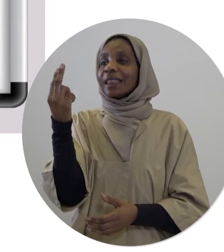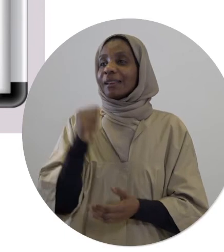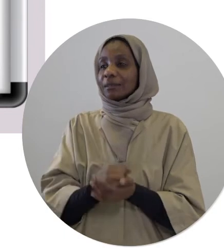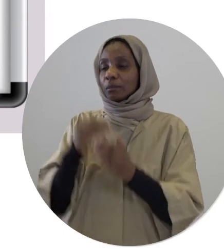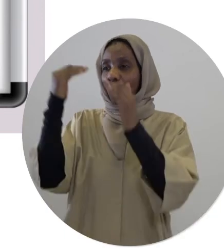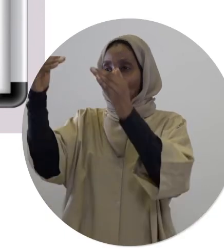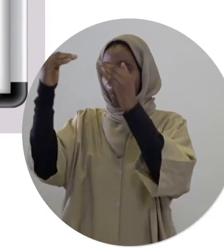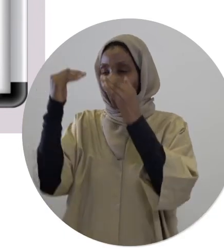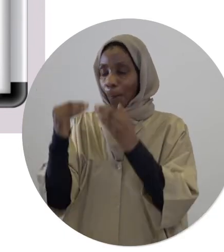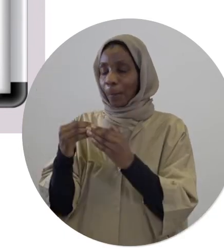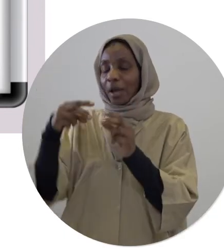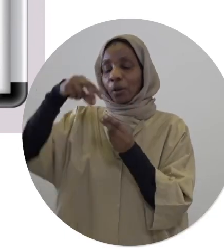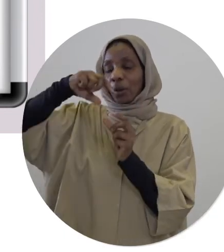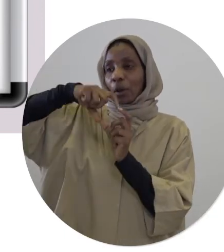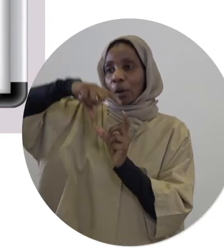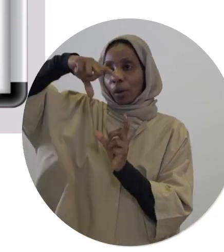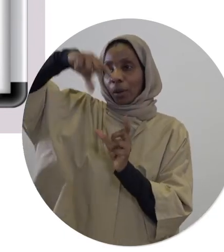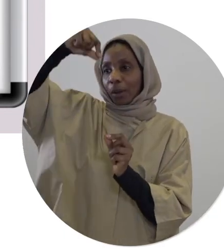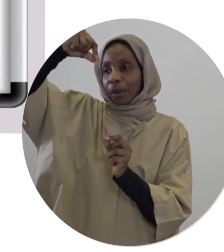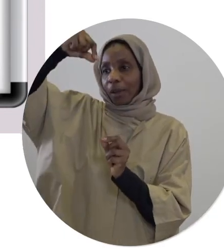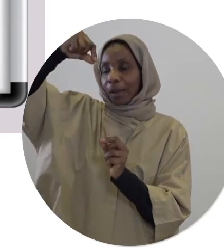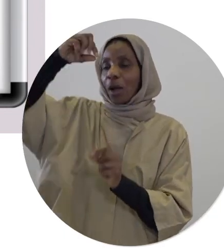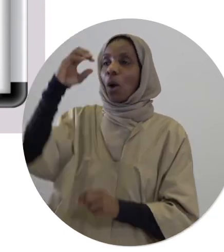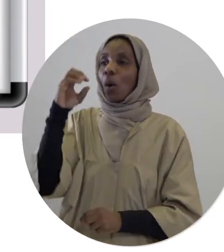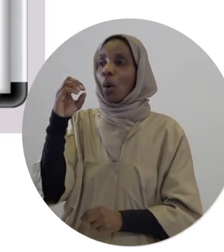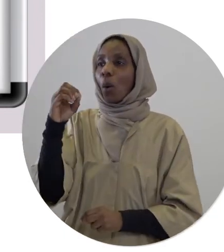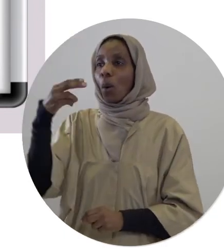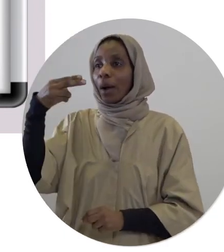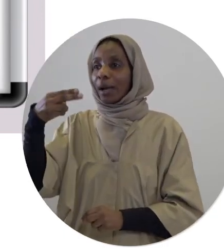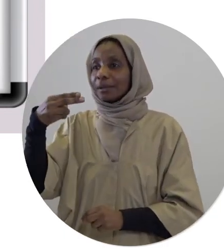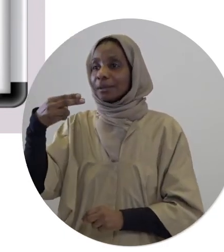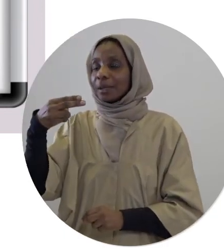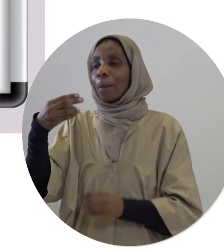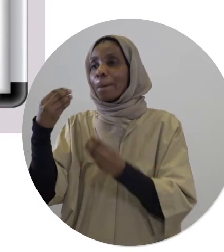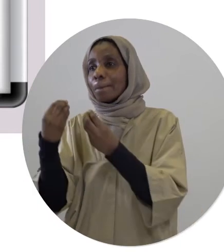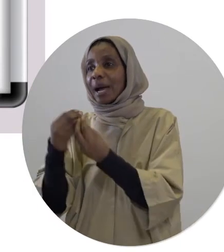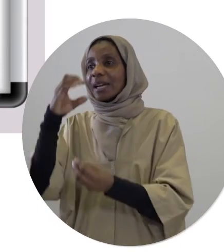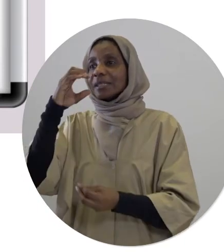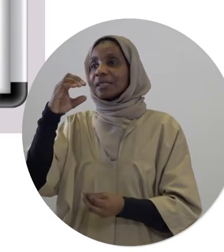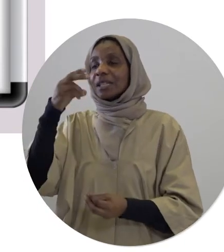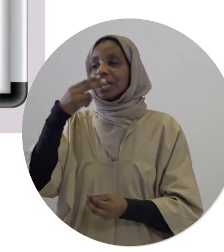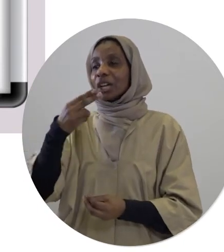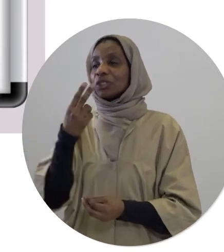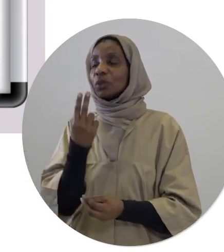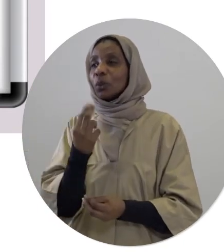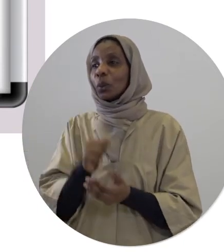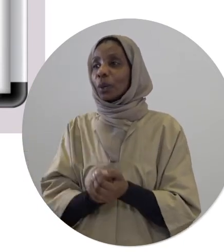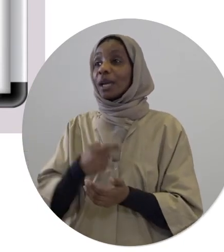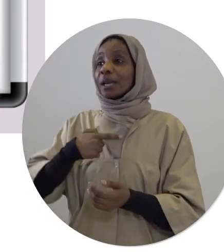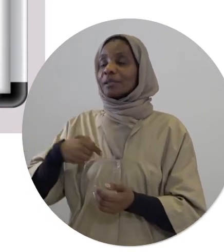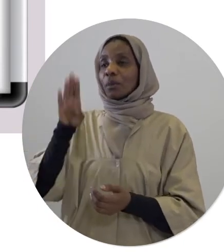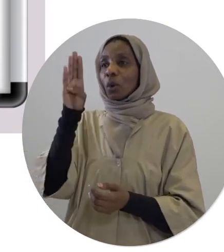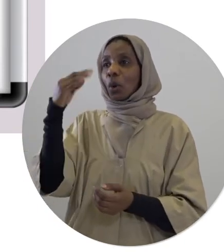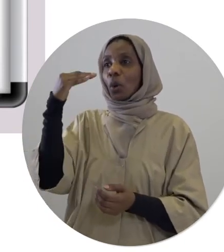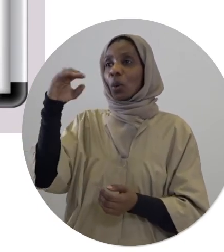المثال الذي يليه، ارتبط الكحول مجموعة الهيدروكسيل بشق البنزايل، فأصبح الاسم